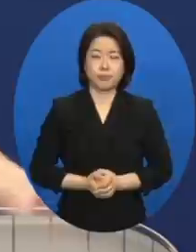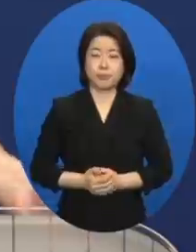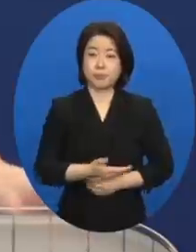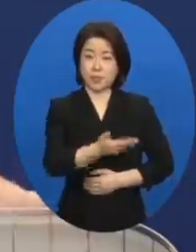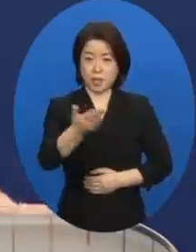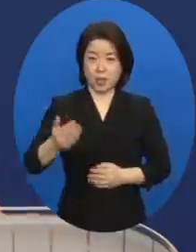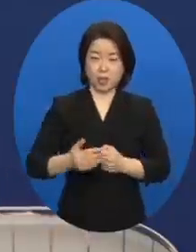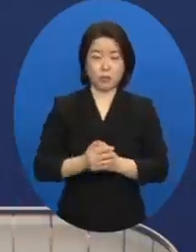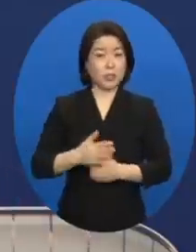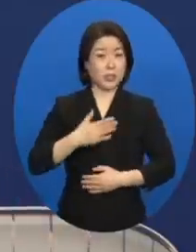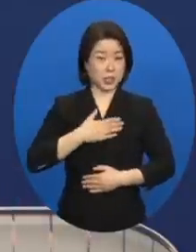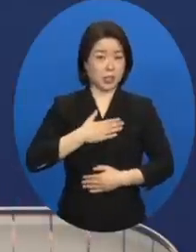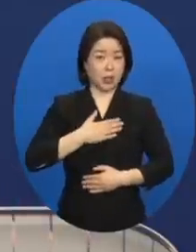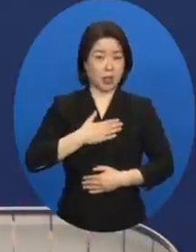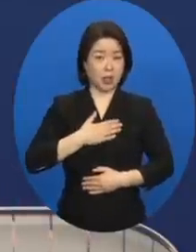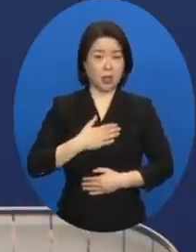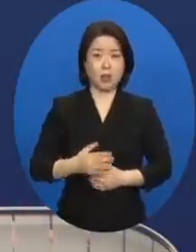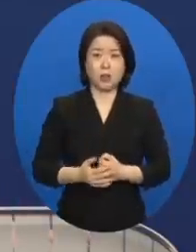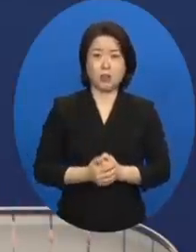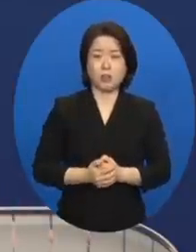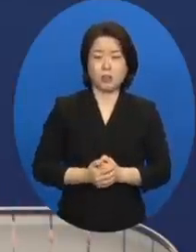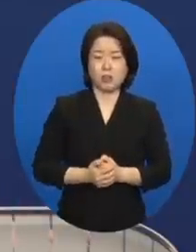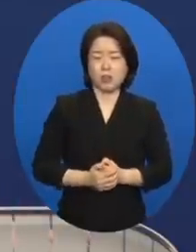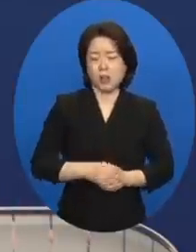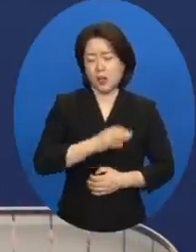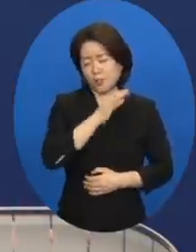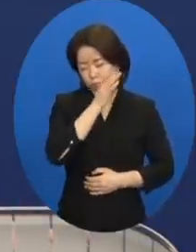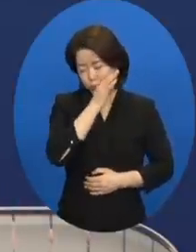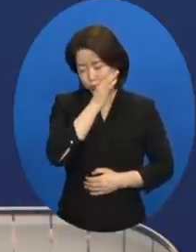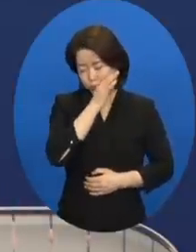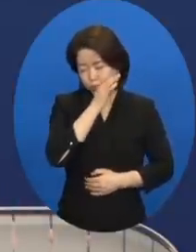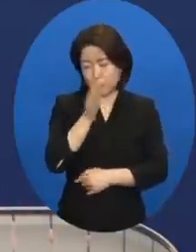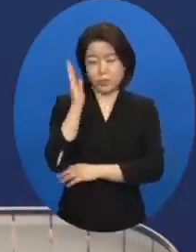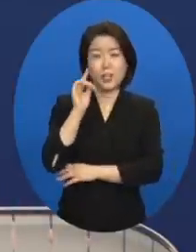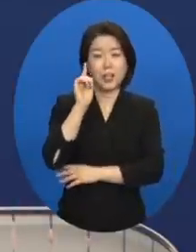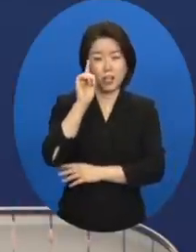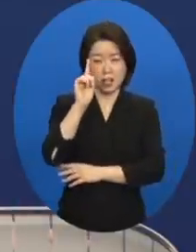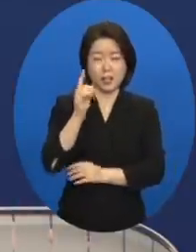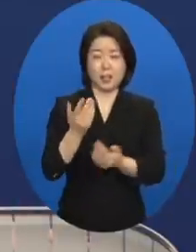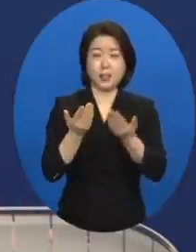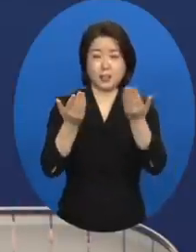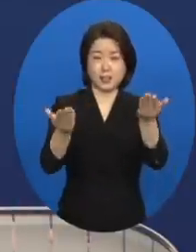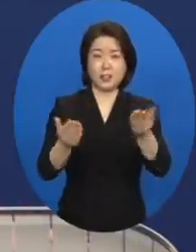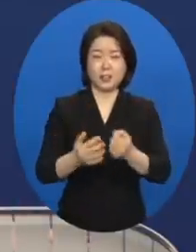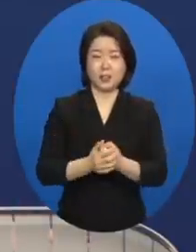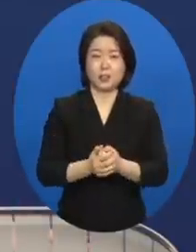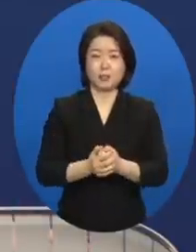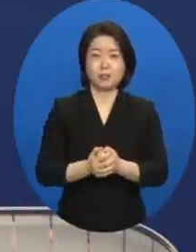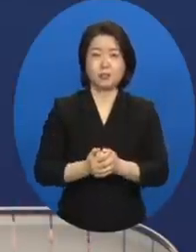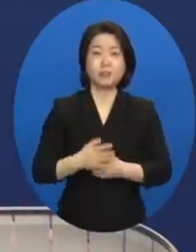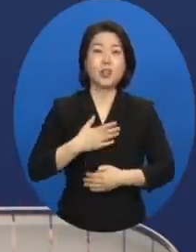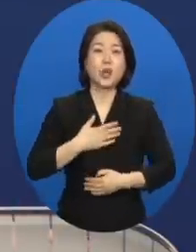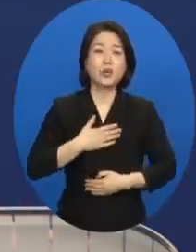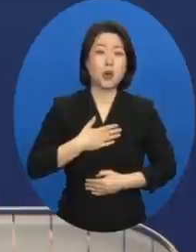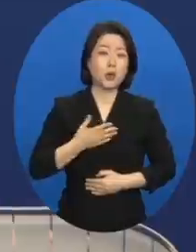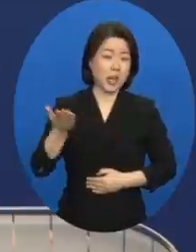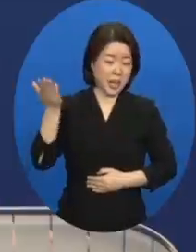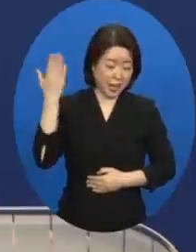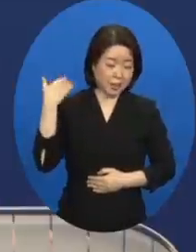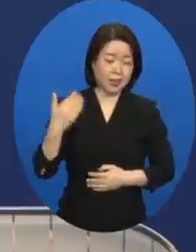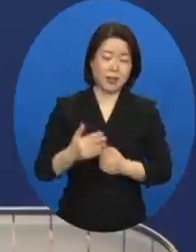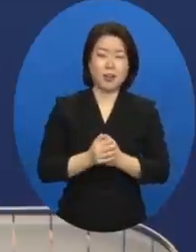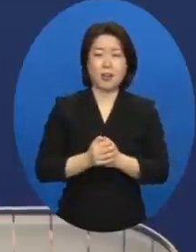여러분, 제가 부끄러운 얘기 하나 나눌게요. 저는 그렇게